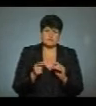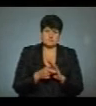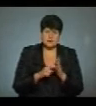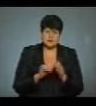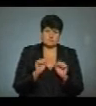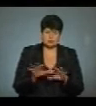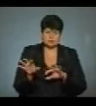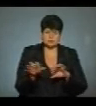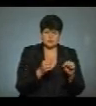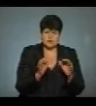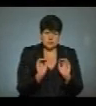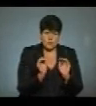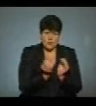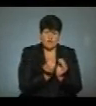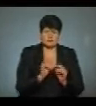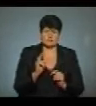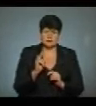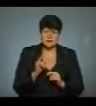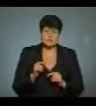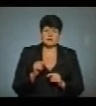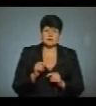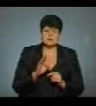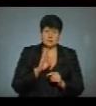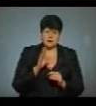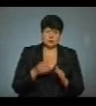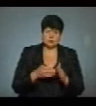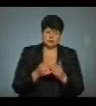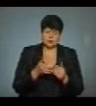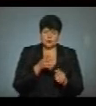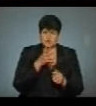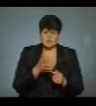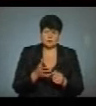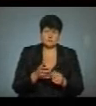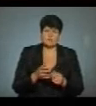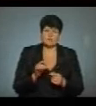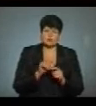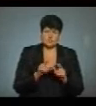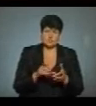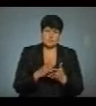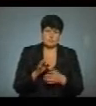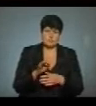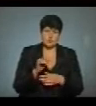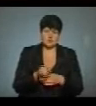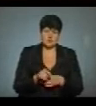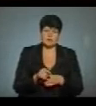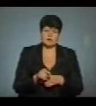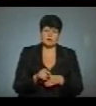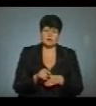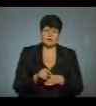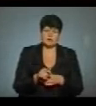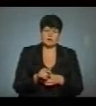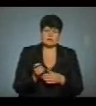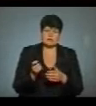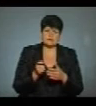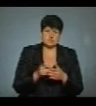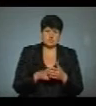бути ізольовані діти. Самого ранку до цього часу жодного дзвінка зі школи про те, що десь перейшли відповіді, чи закрили, чи